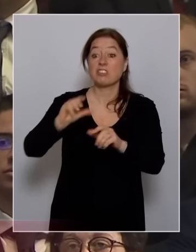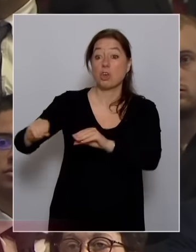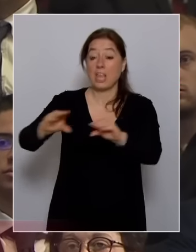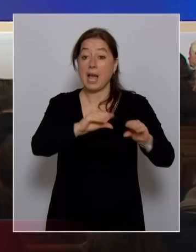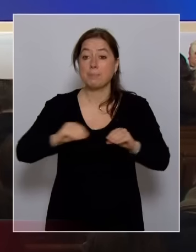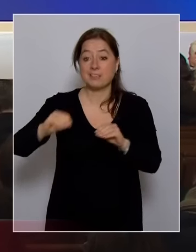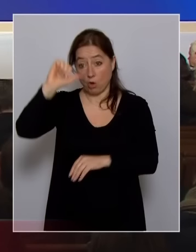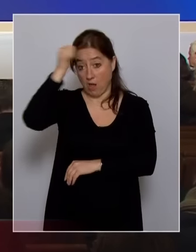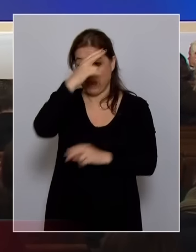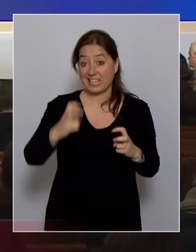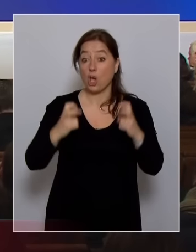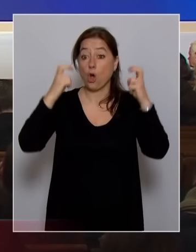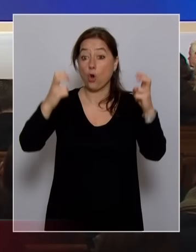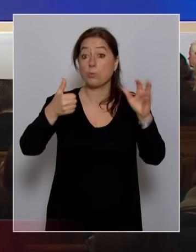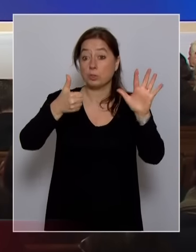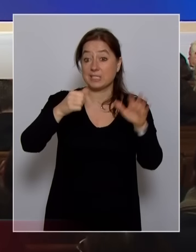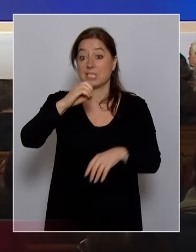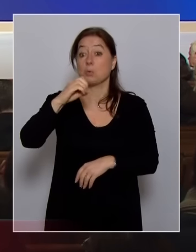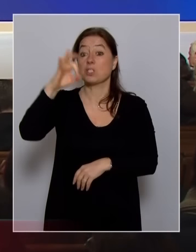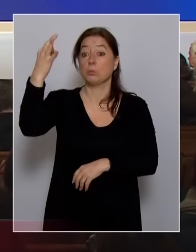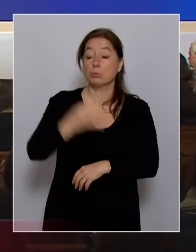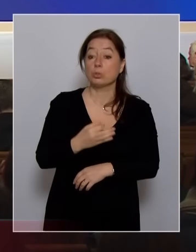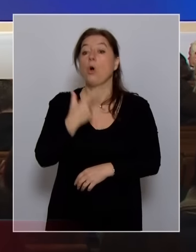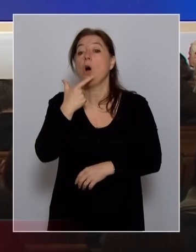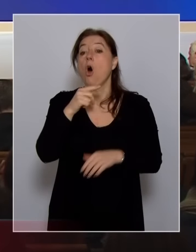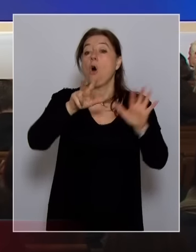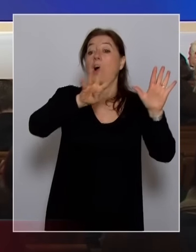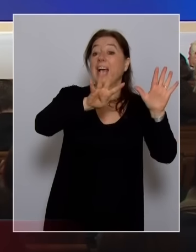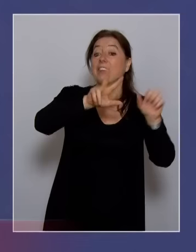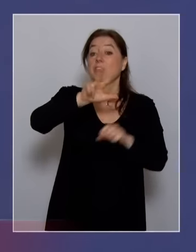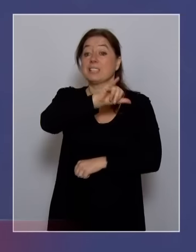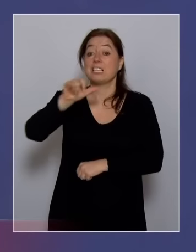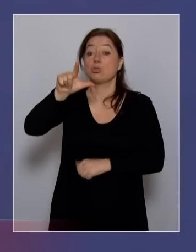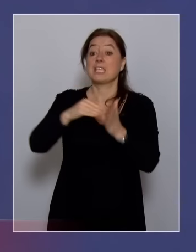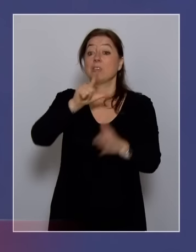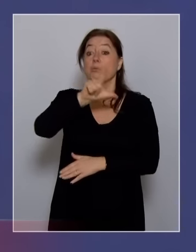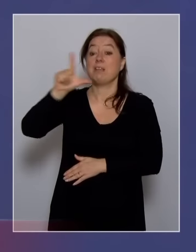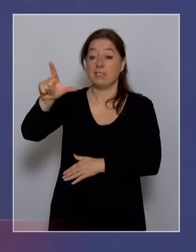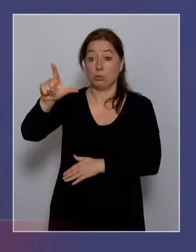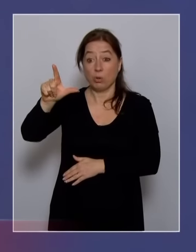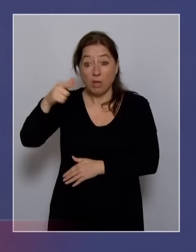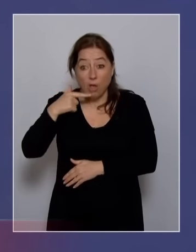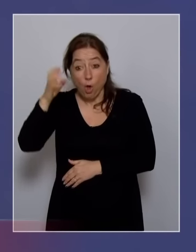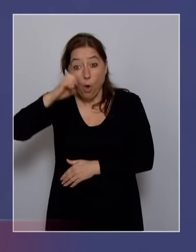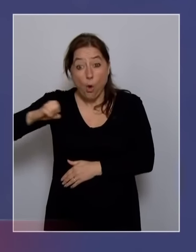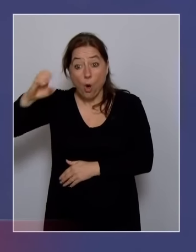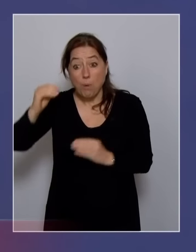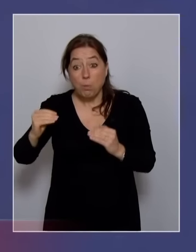augmenté aux Etats-Unis de près de 60% entre 1993 et 2022. Celui de l'Europe a progressé de moins de 30%.